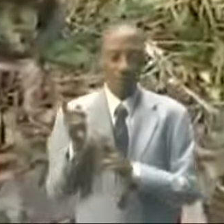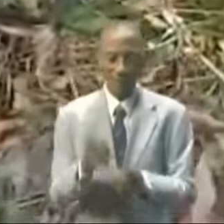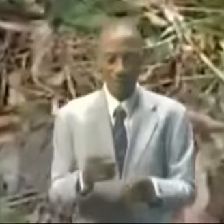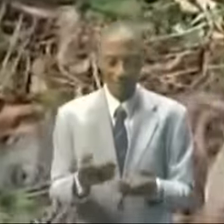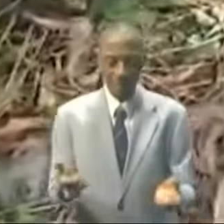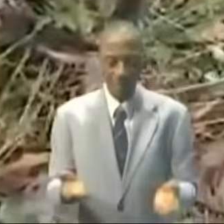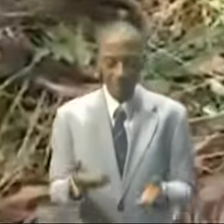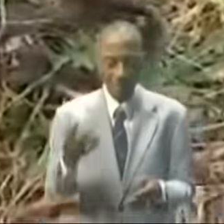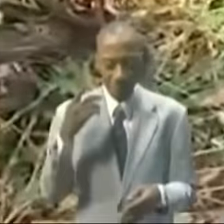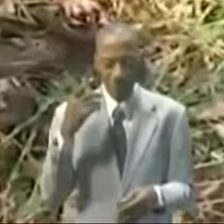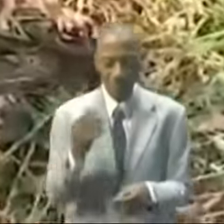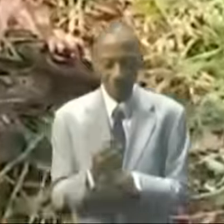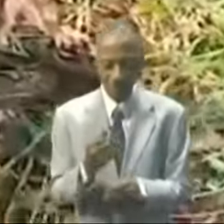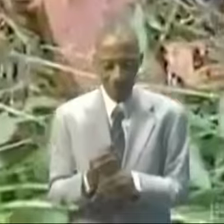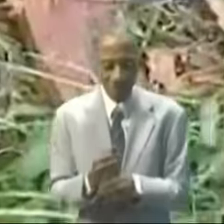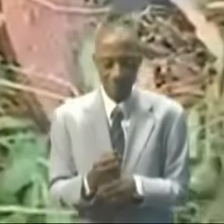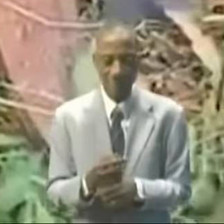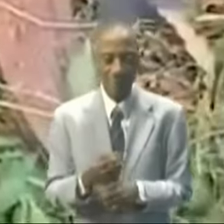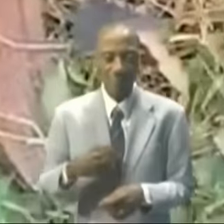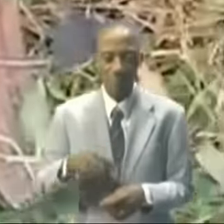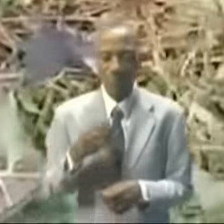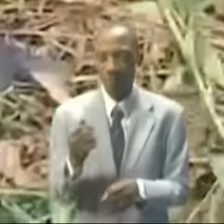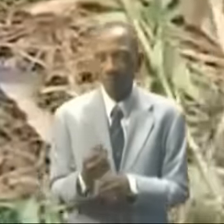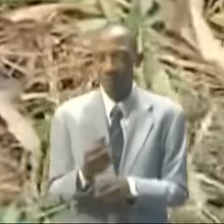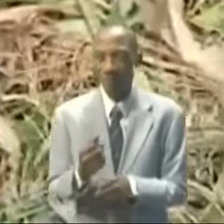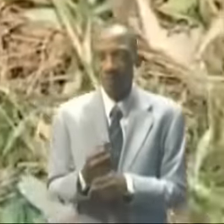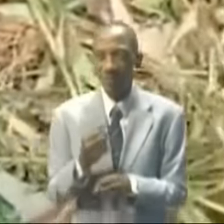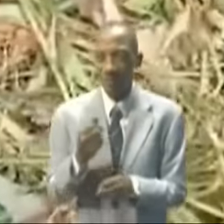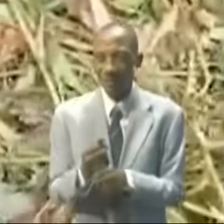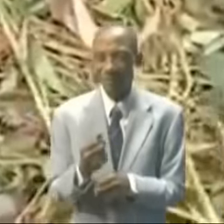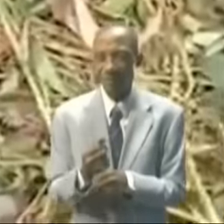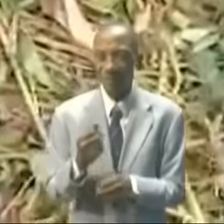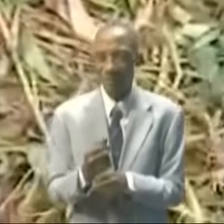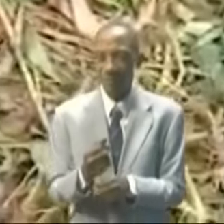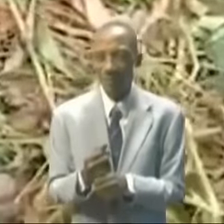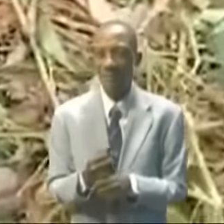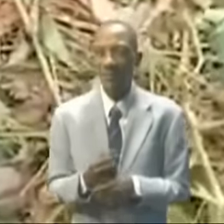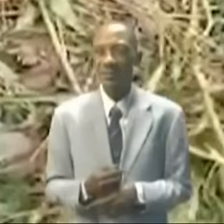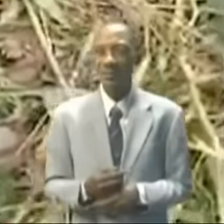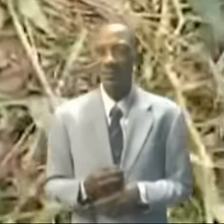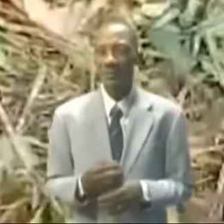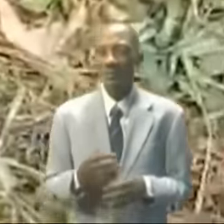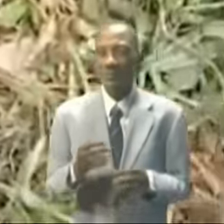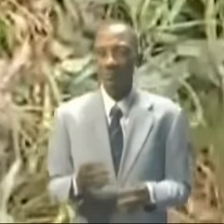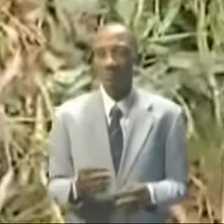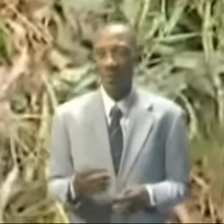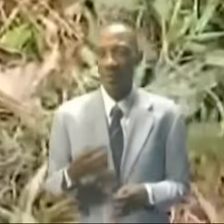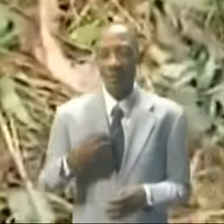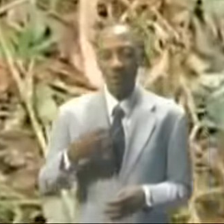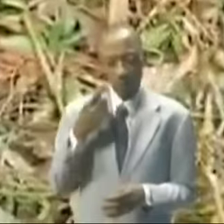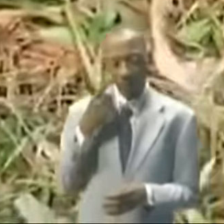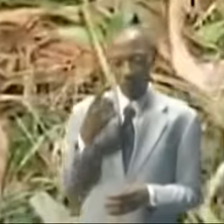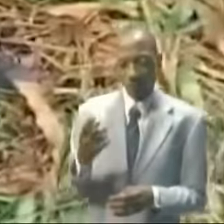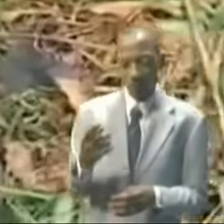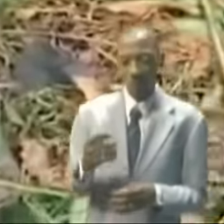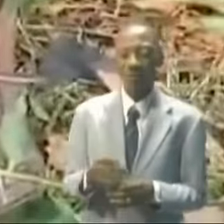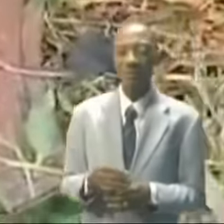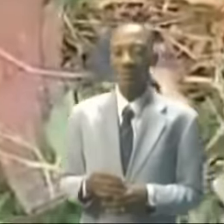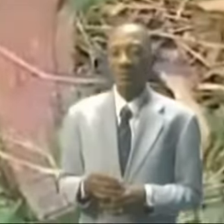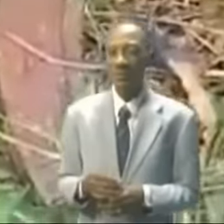Nous étions en train de travailler et nous avons retrouvé une arme, un chargeur. Nous ne savons pas qui l'a